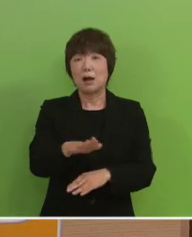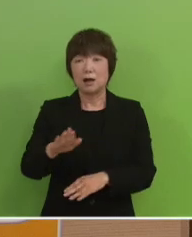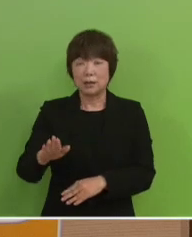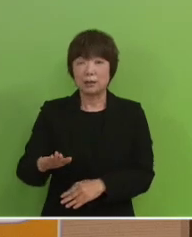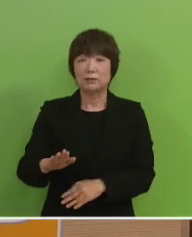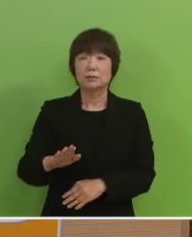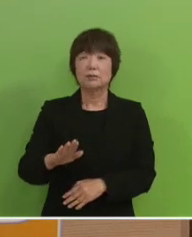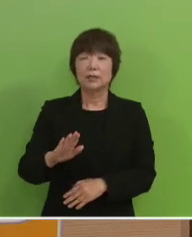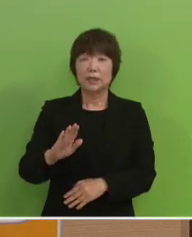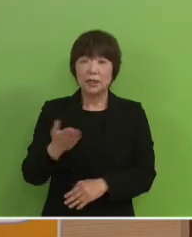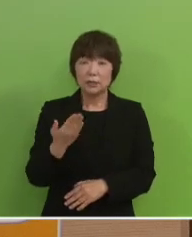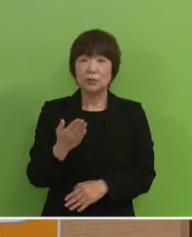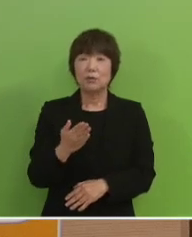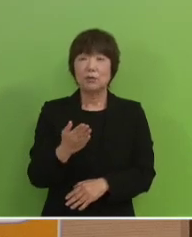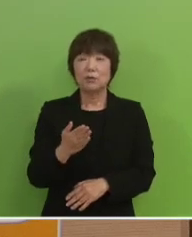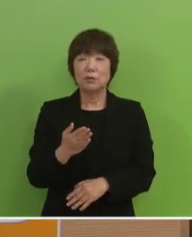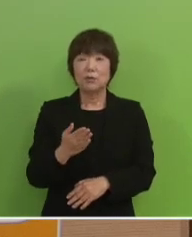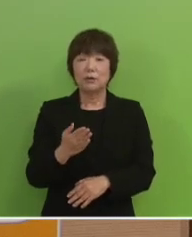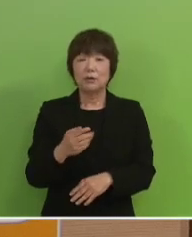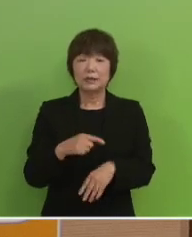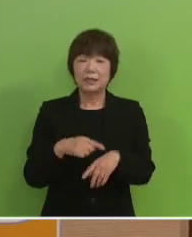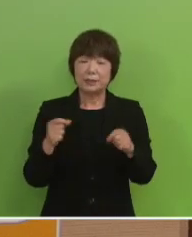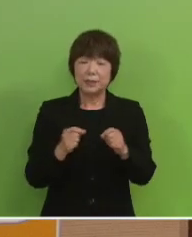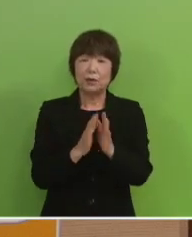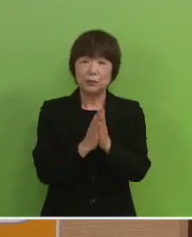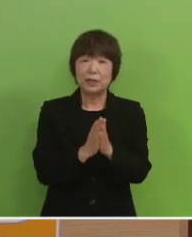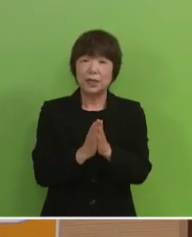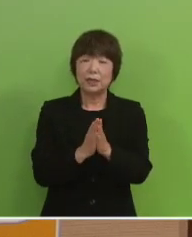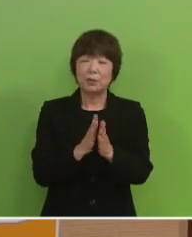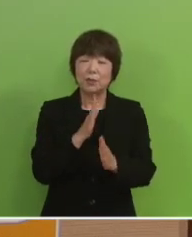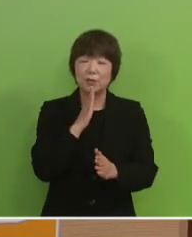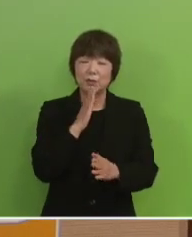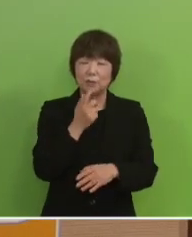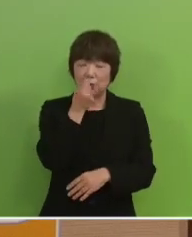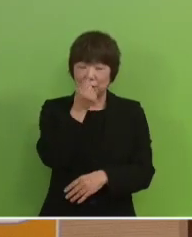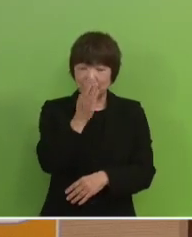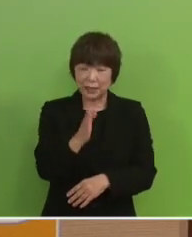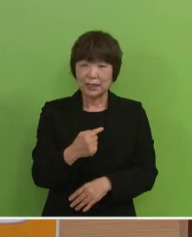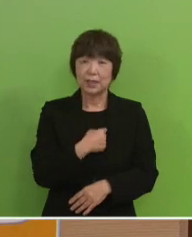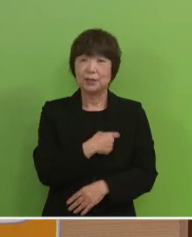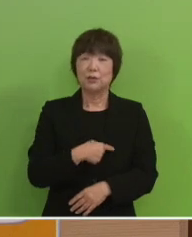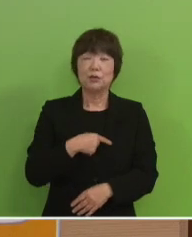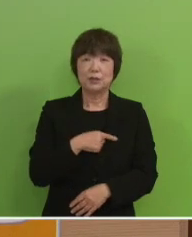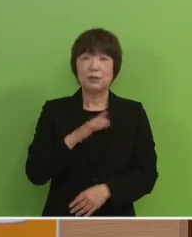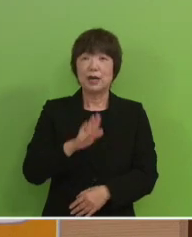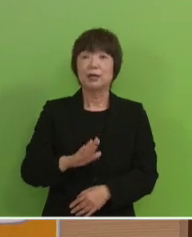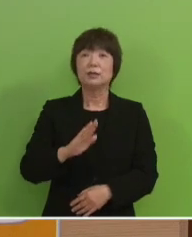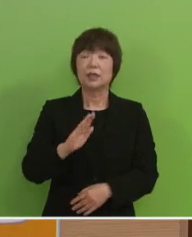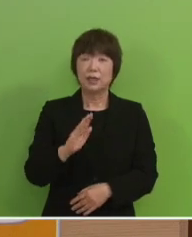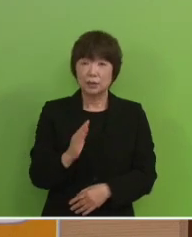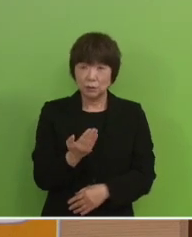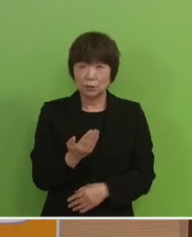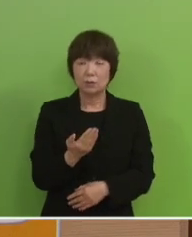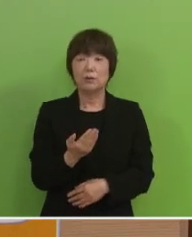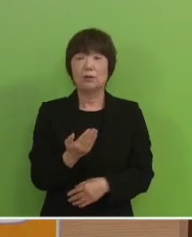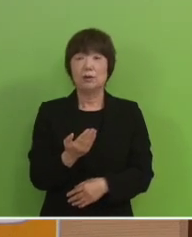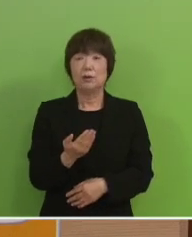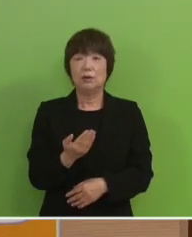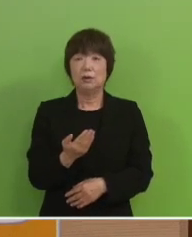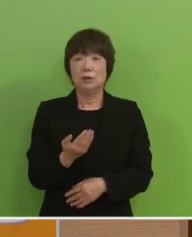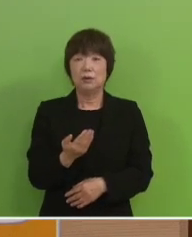そういう中で実施せざるを得ない状況大変心苦しく思っておりますがまあ